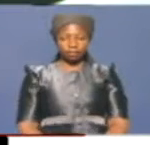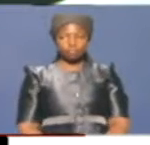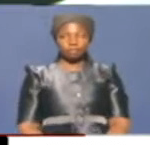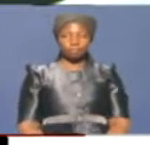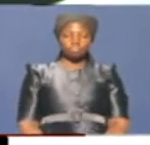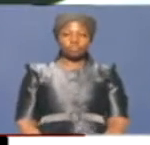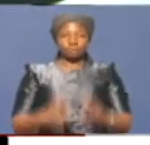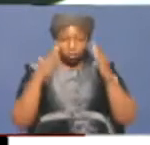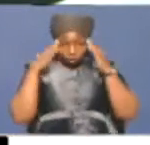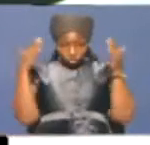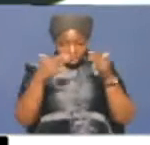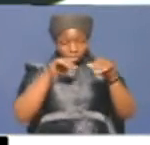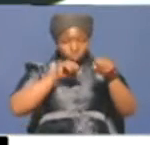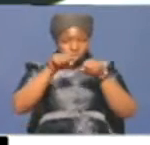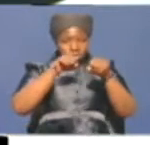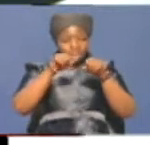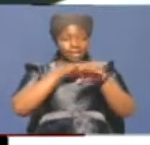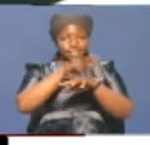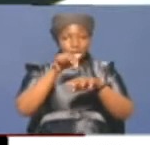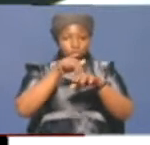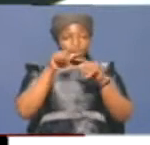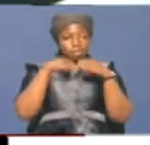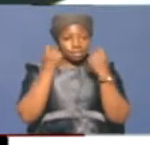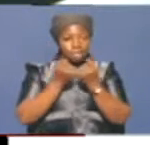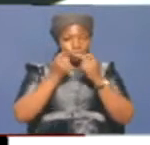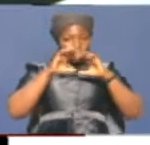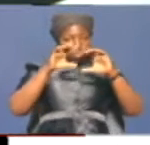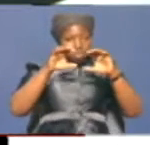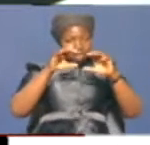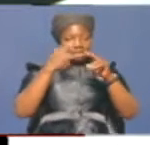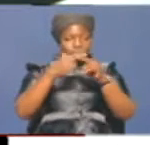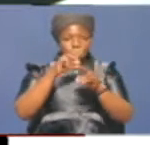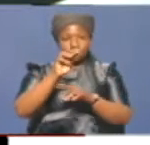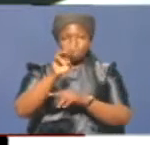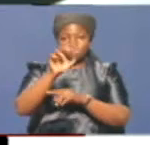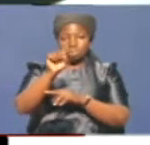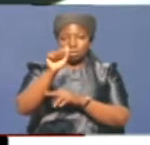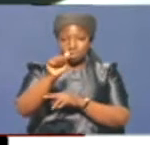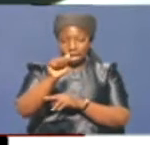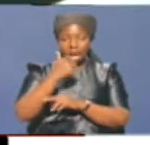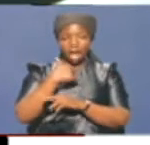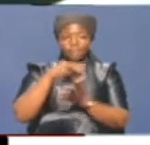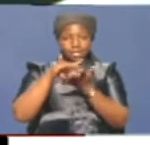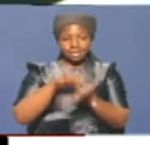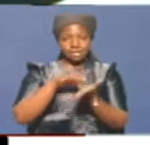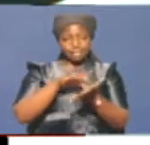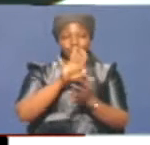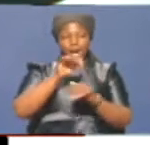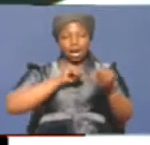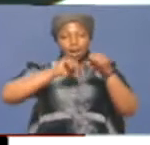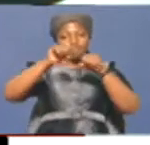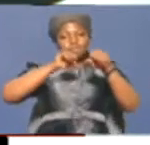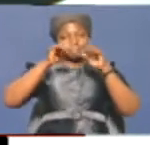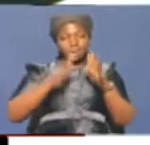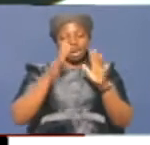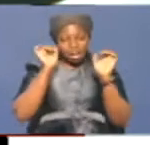Kiangazia ndondi, kocha wa timu ya taifa ya ndondi almaarufu Hit Squad Musa Benjamin amesisitiza kuwa mabondia wake wana uwezo wa kufanya vyema